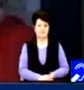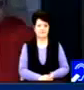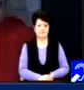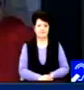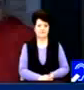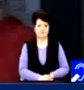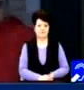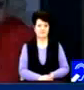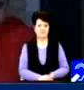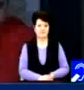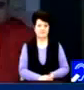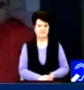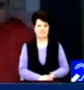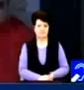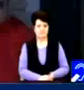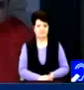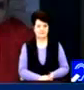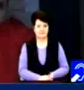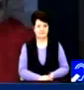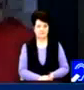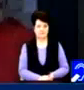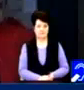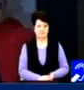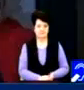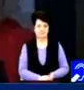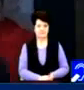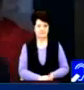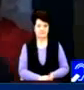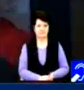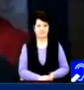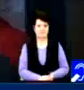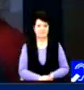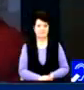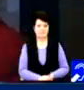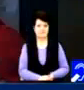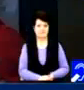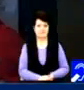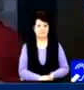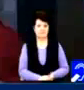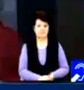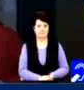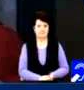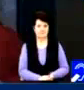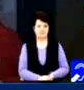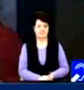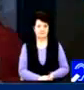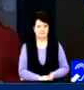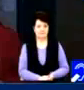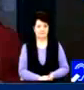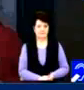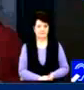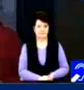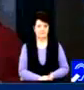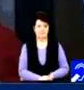ajutor mo io lao da5 anni non lao mio arti Modi e Man ma